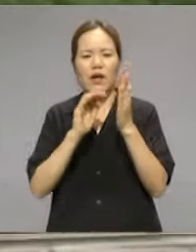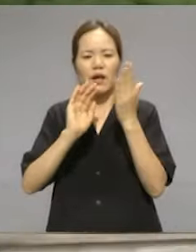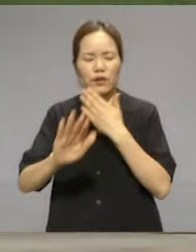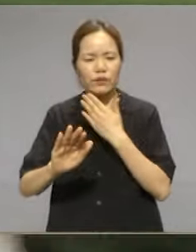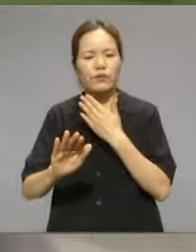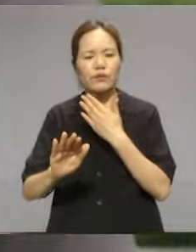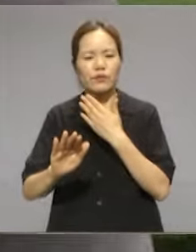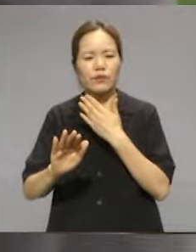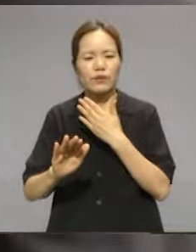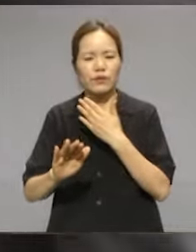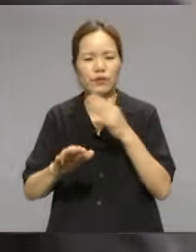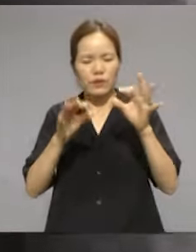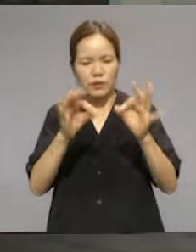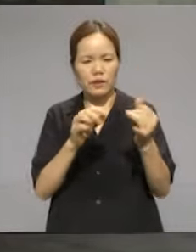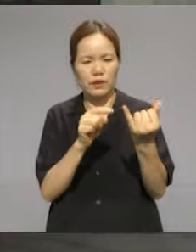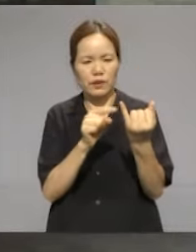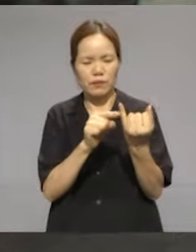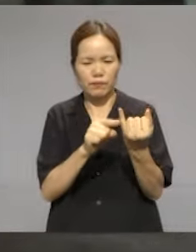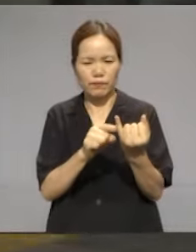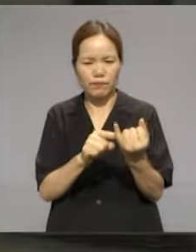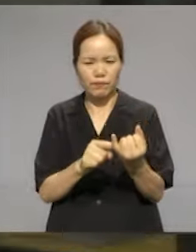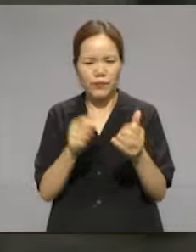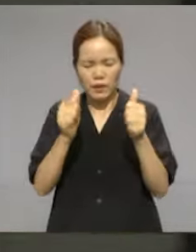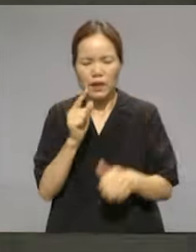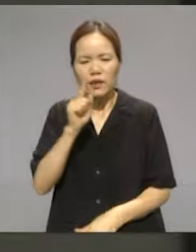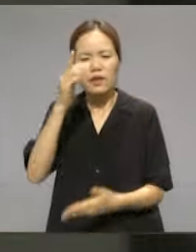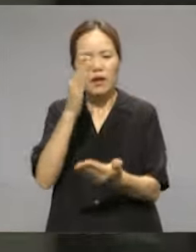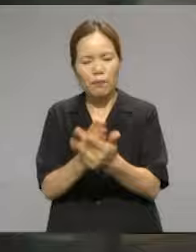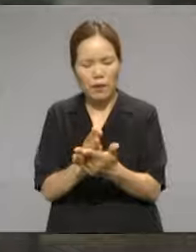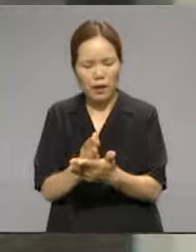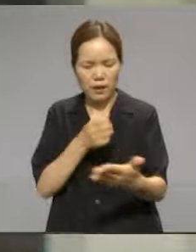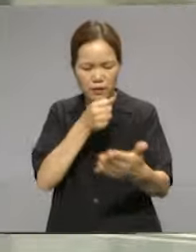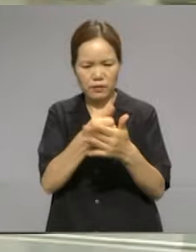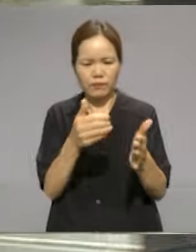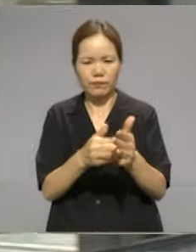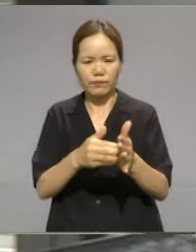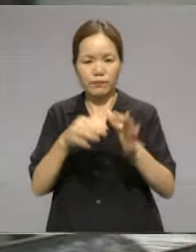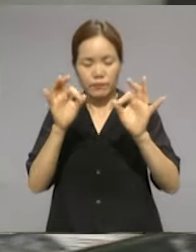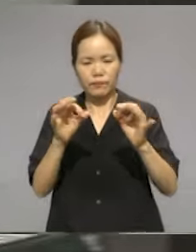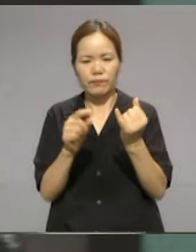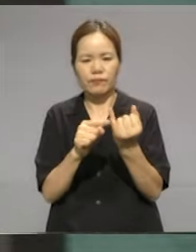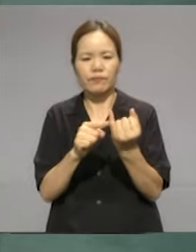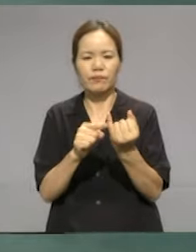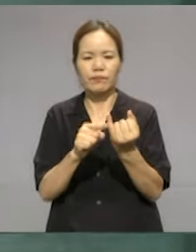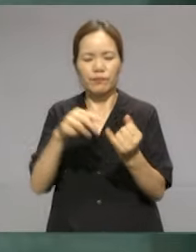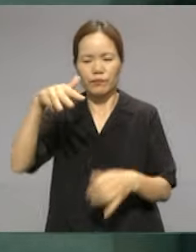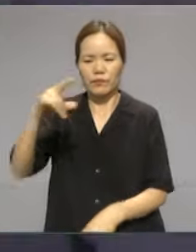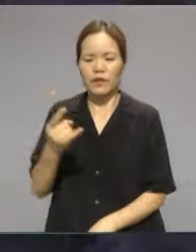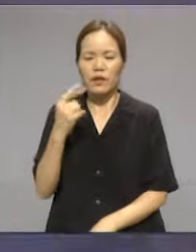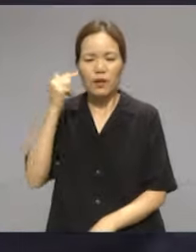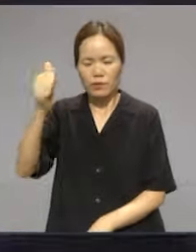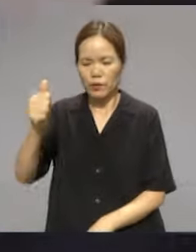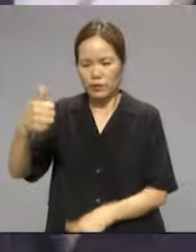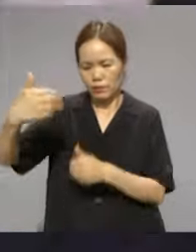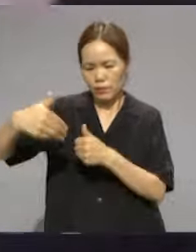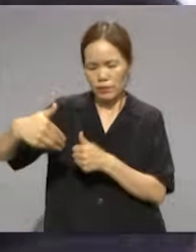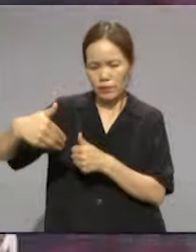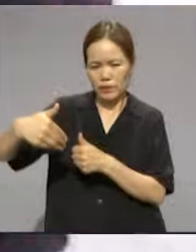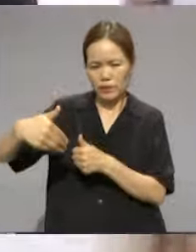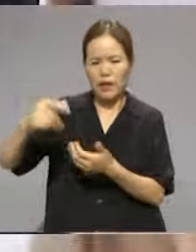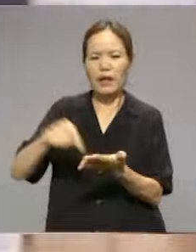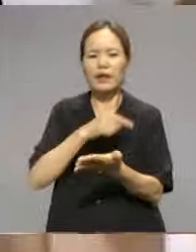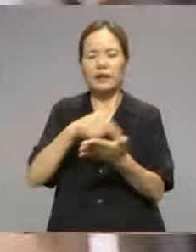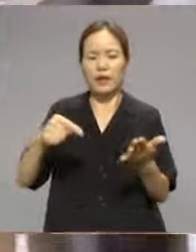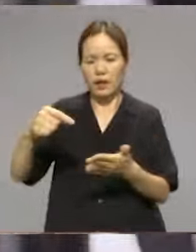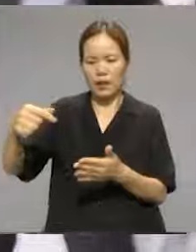결과 김 여사를 불기소해야 한다고 의결했습니다. 김 여사가 최재형 목사의 청탁을 들어주는 대가로